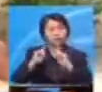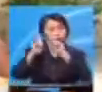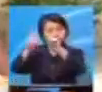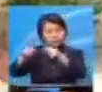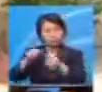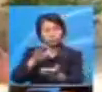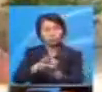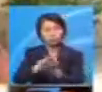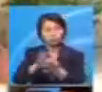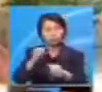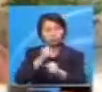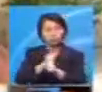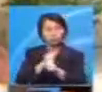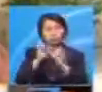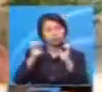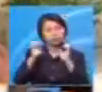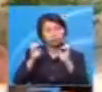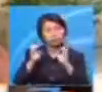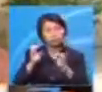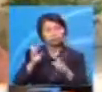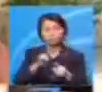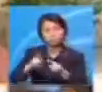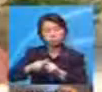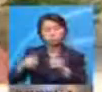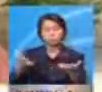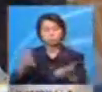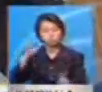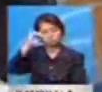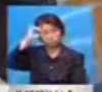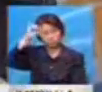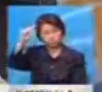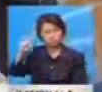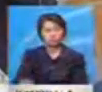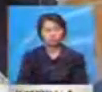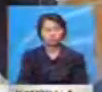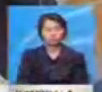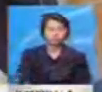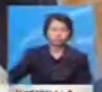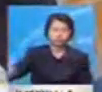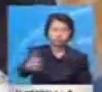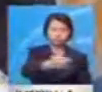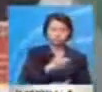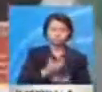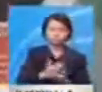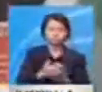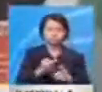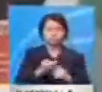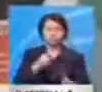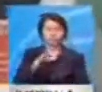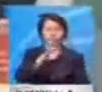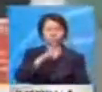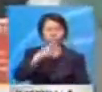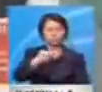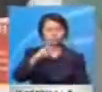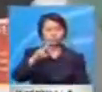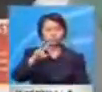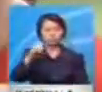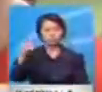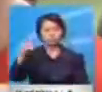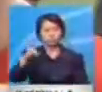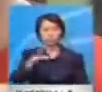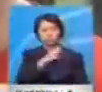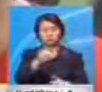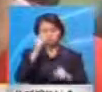sekolah mendapat education pendidikan sebagainya insya-allah selain mengumpul dana w4h 2016 juga